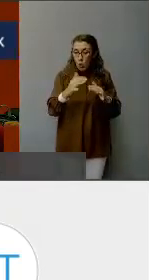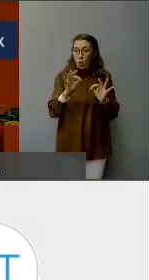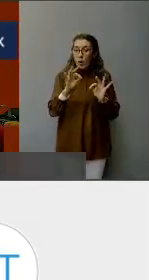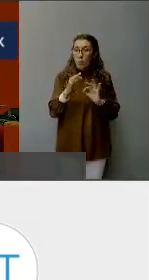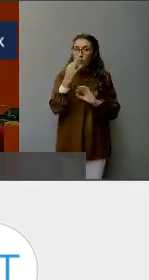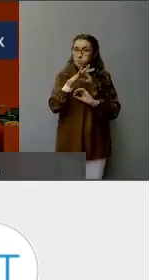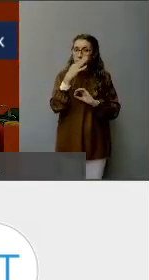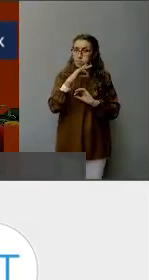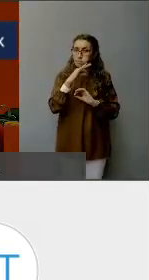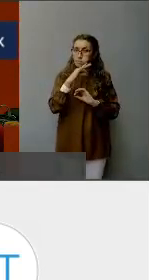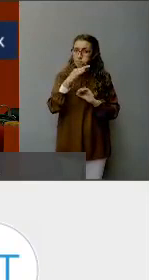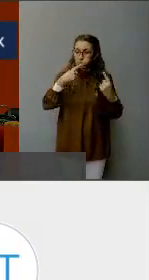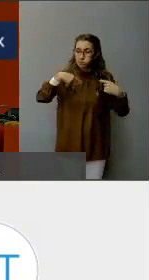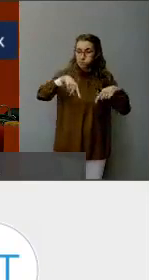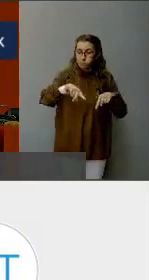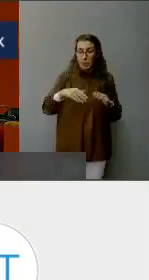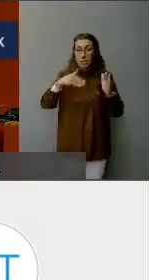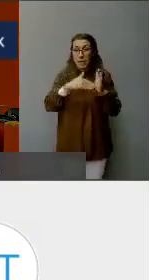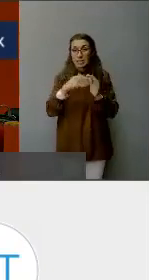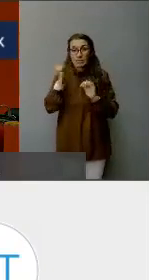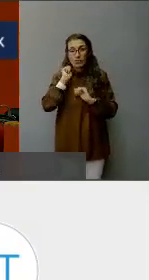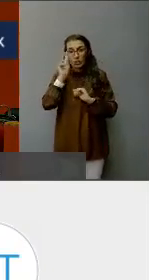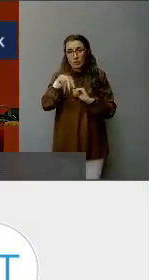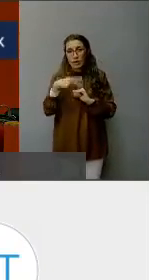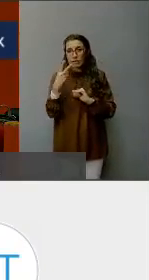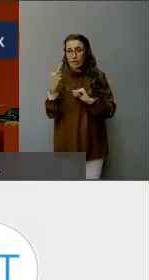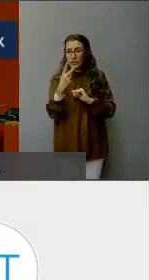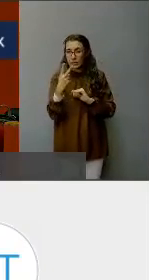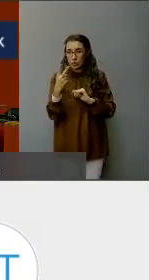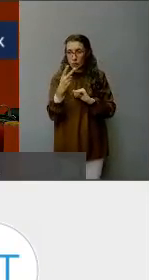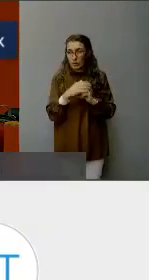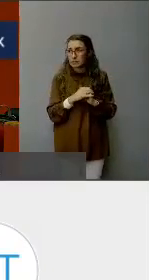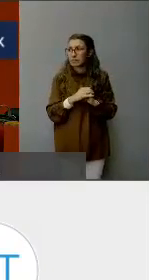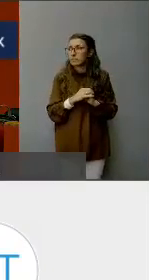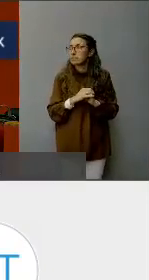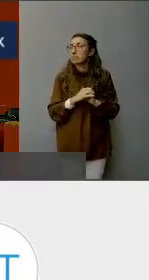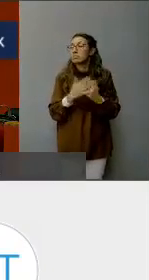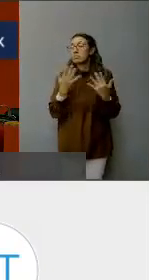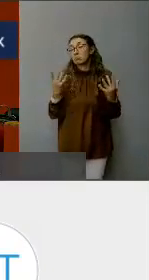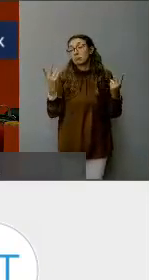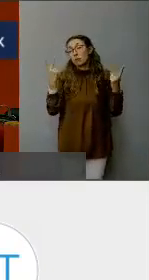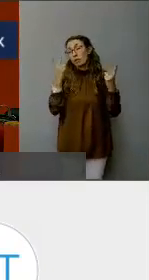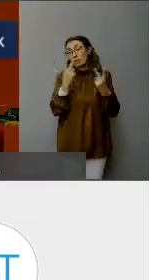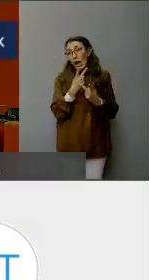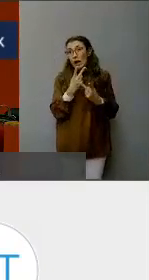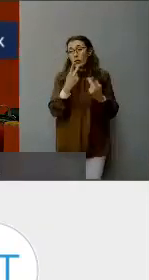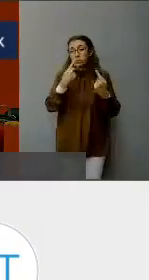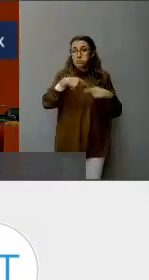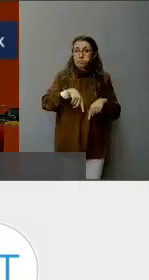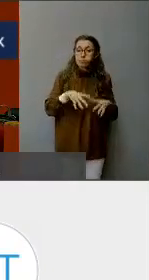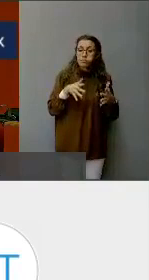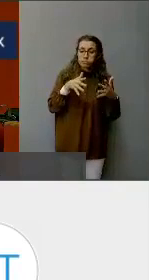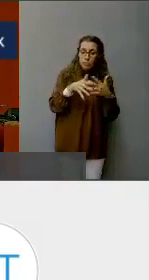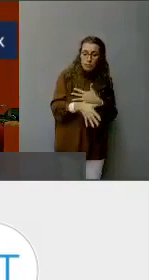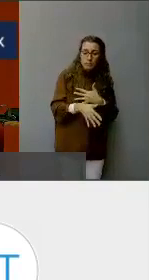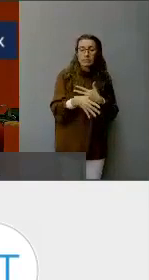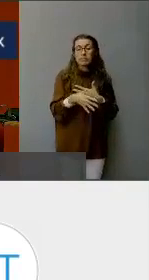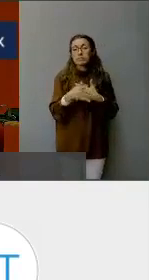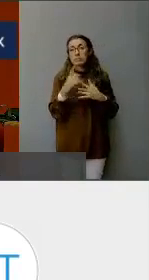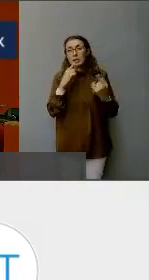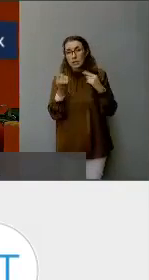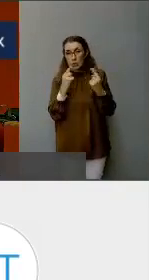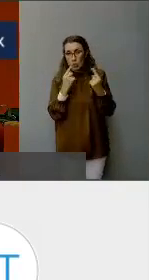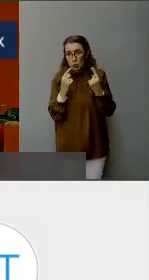entro gennaio 2022 questo per ulteriore passaggio chiarimenti approfondimento e discussione